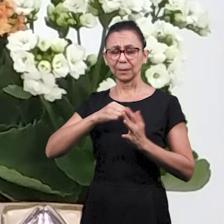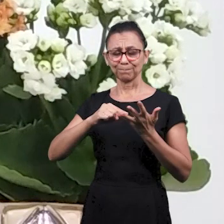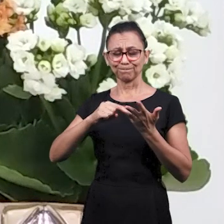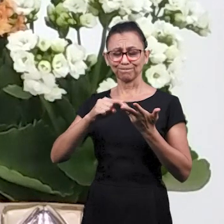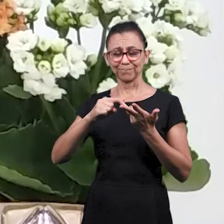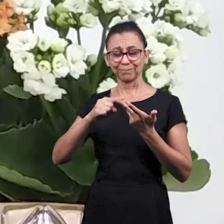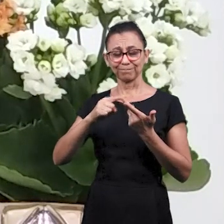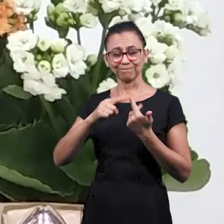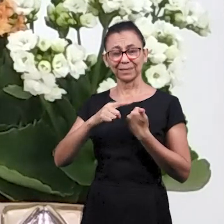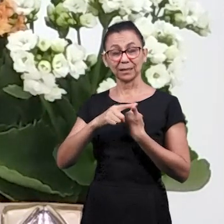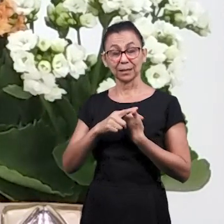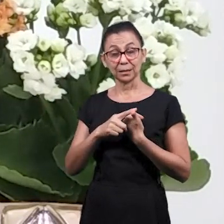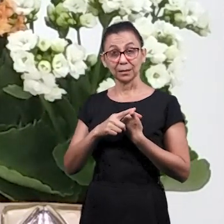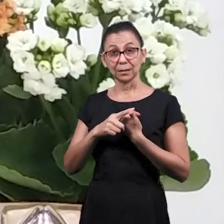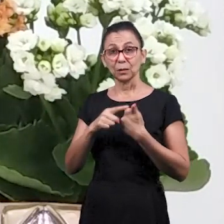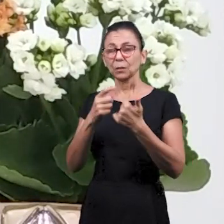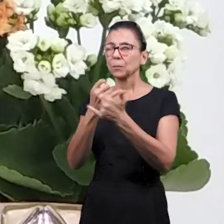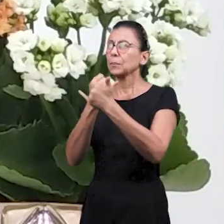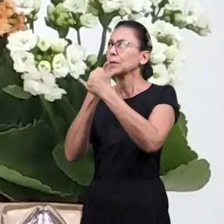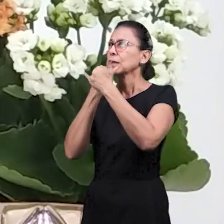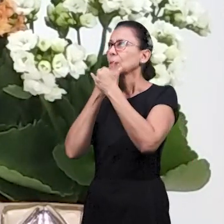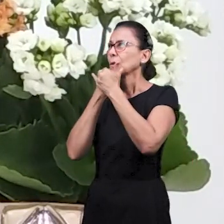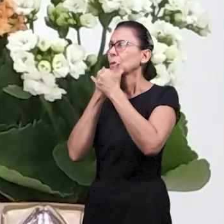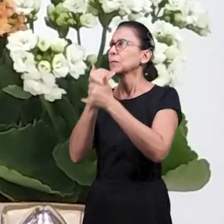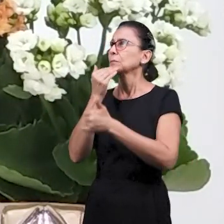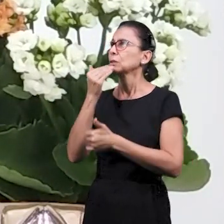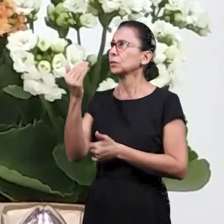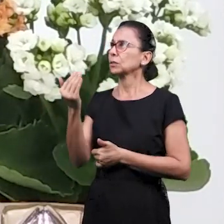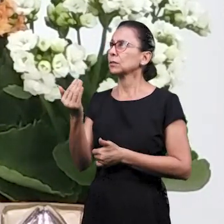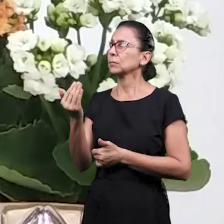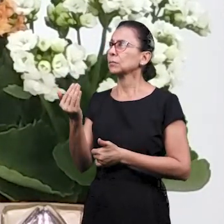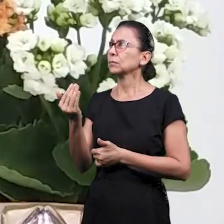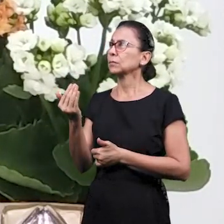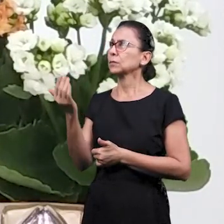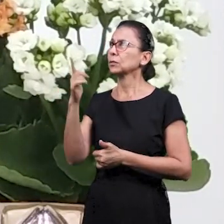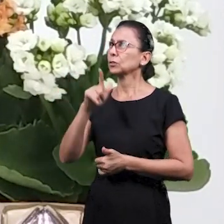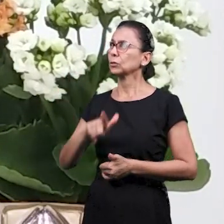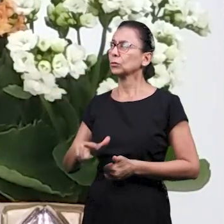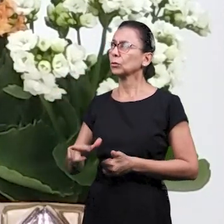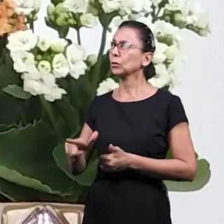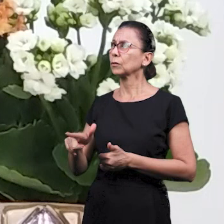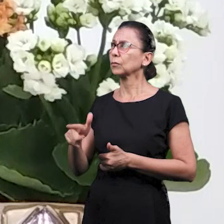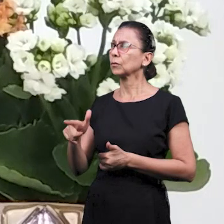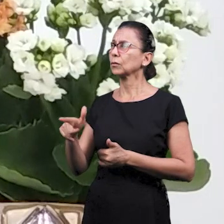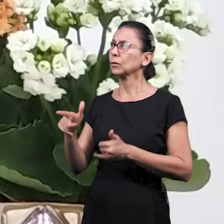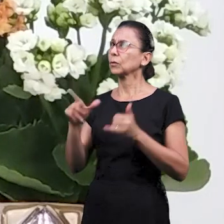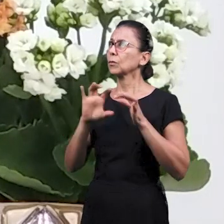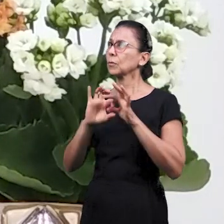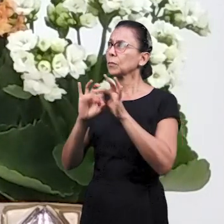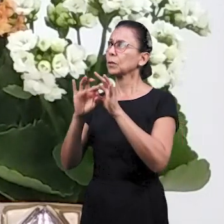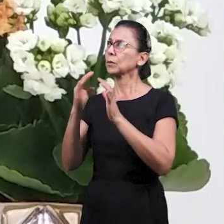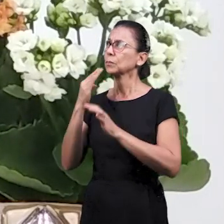Тебя прощения. Господь, обнови над нашими жизнями, наших жизнях